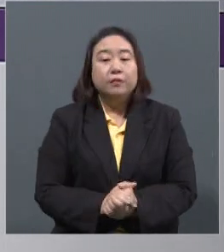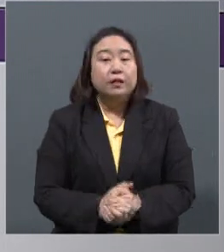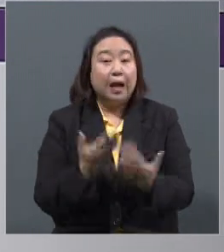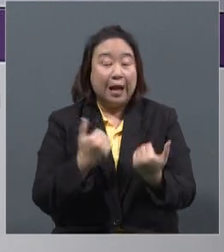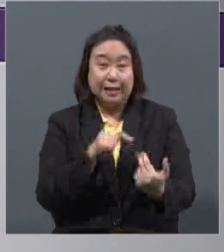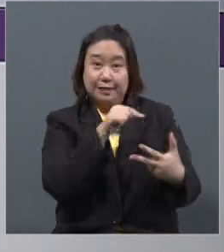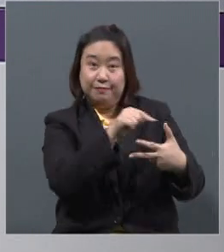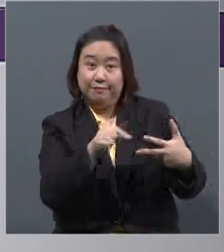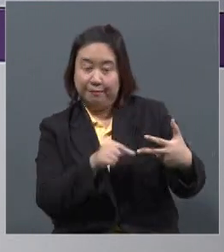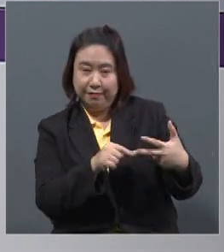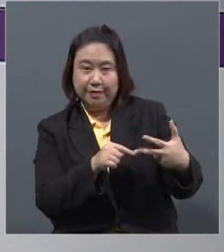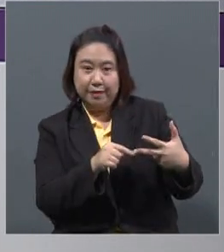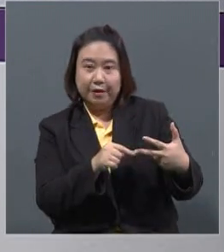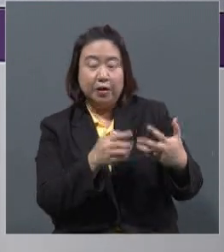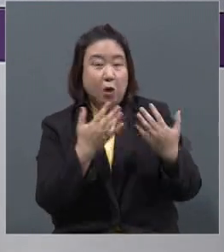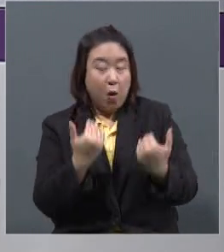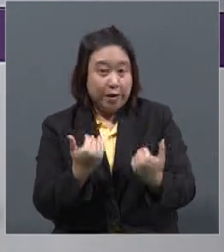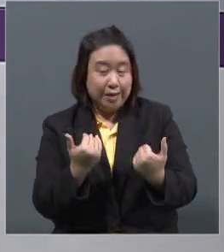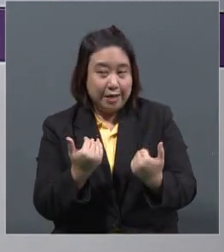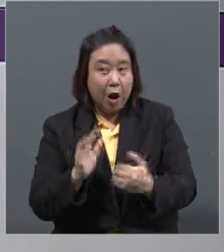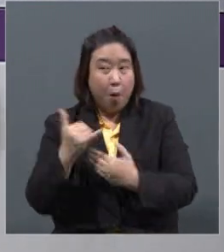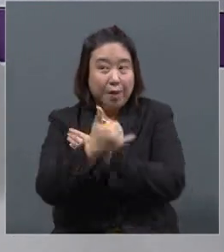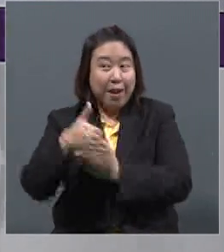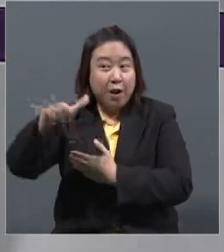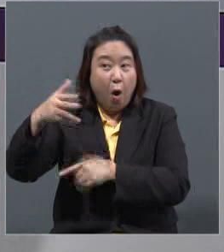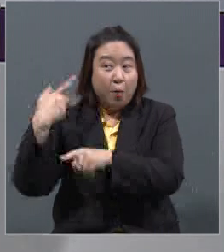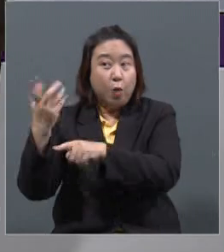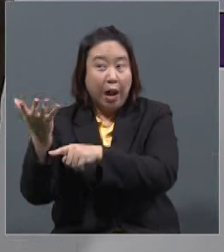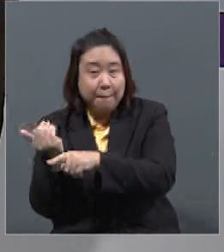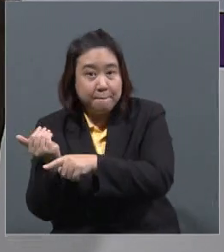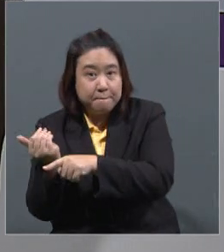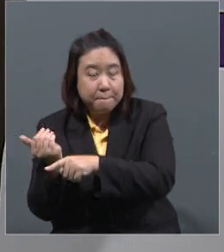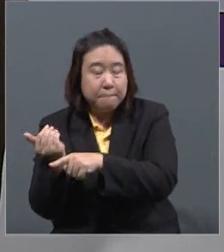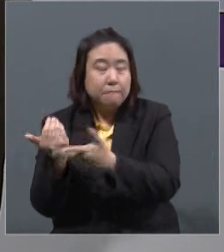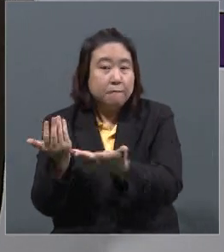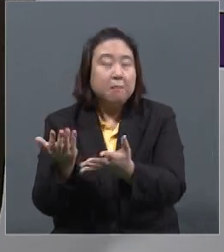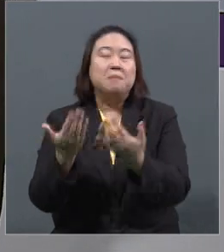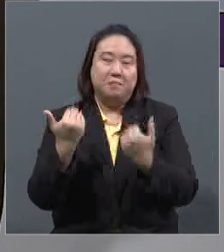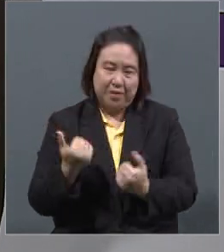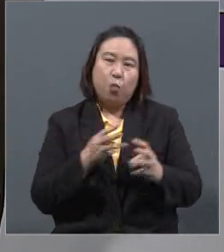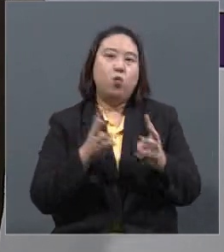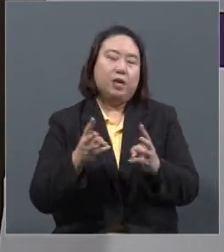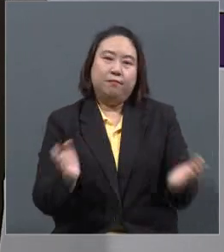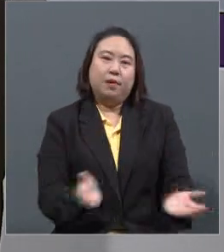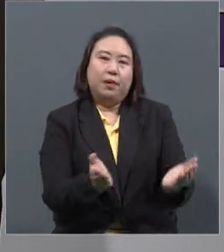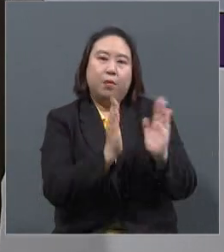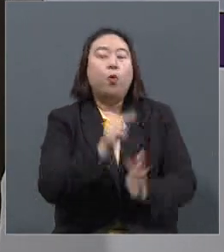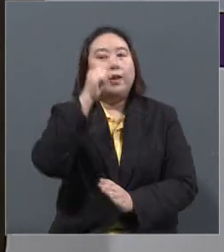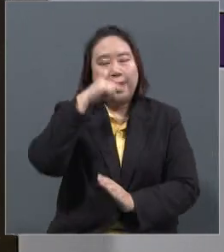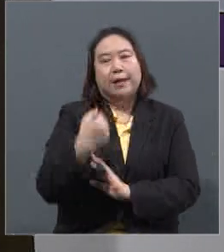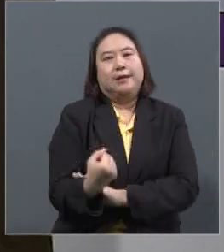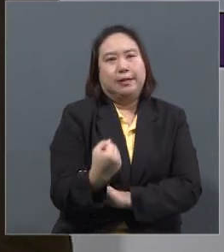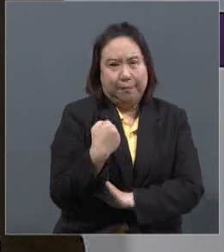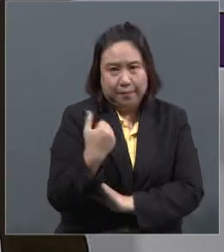ช่ว่าชาวต่างชาติหรือภาคการเงินจะได้ประโยชน์ฝ่ายเดียวนะครับยังมีมาตรการสร้างความเข้มแข็งให้กับคนไทยแล้วก็ลดช่